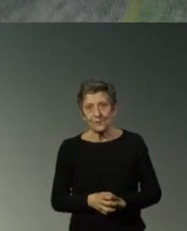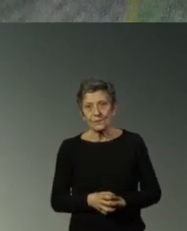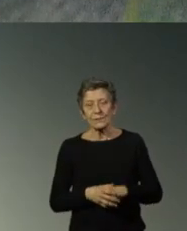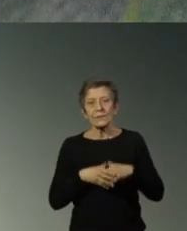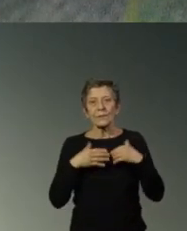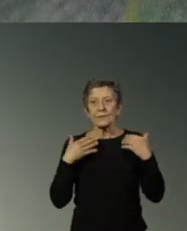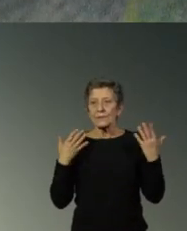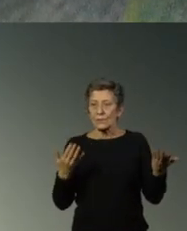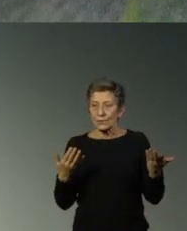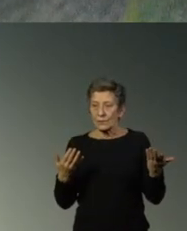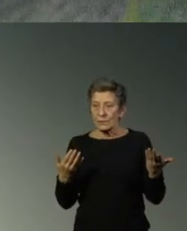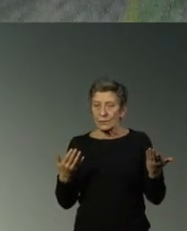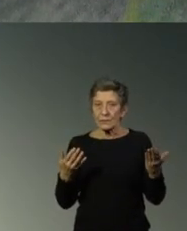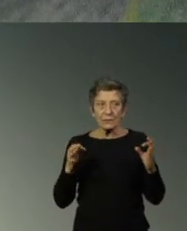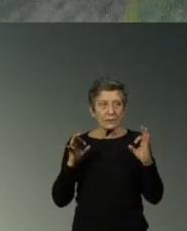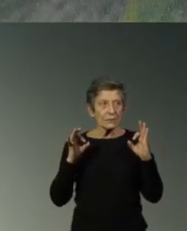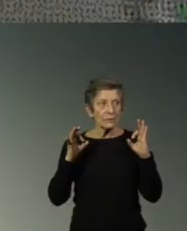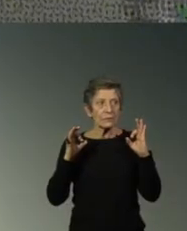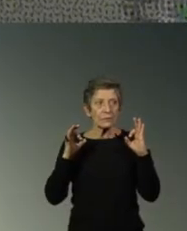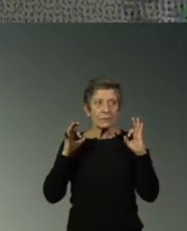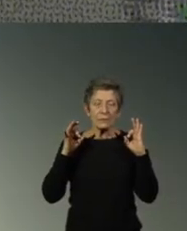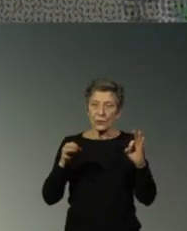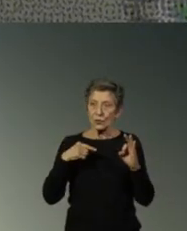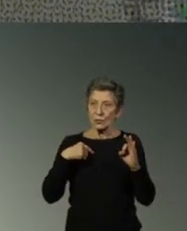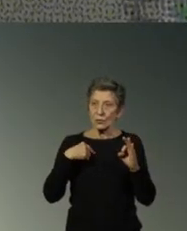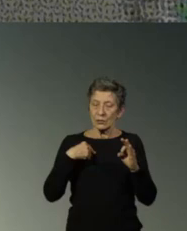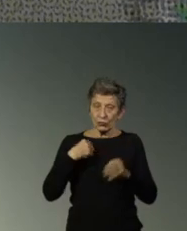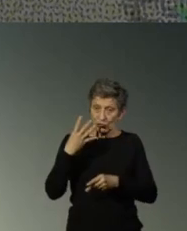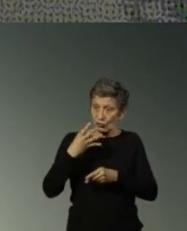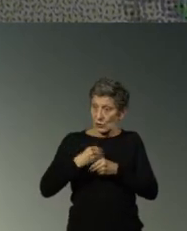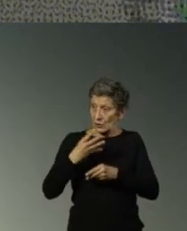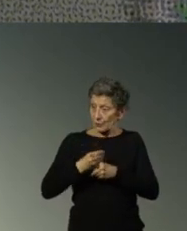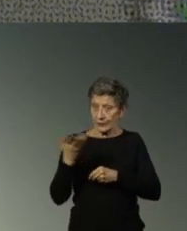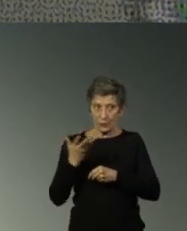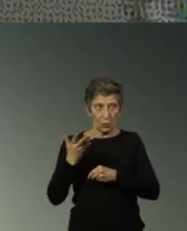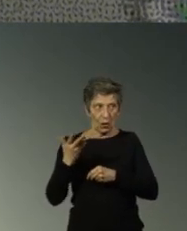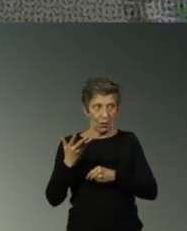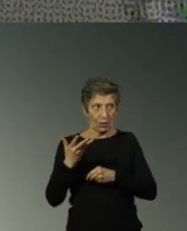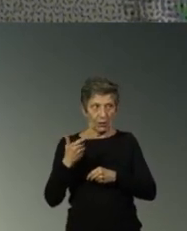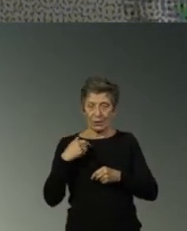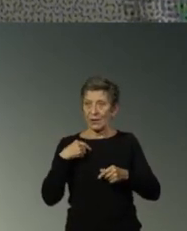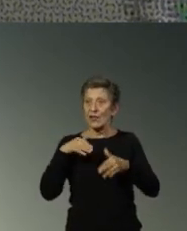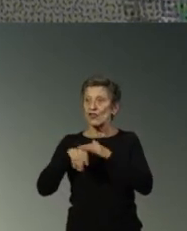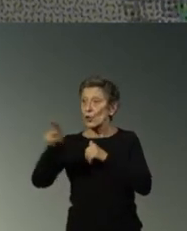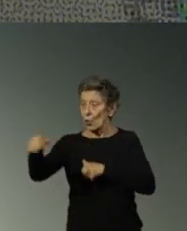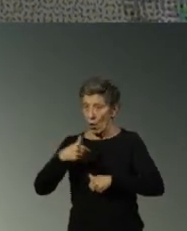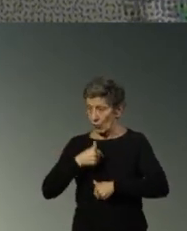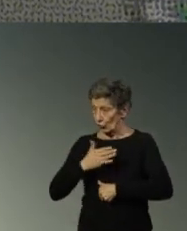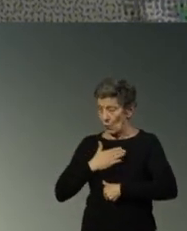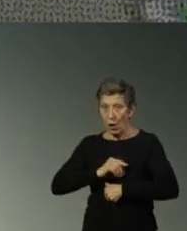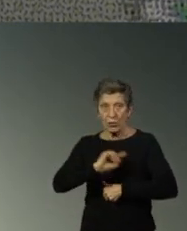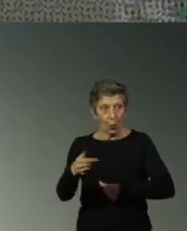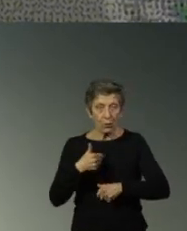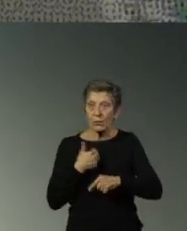Ce que tu viens de m'apprendre, Sus Crofa, c'est que je ne suis pas chez moi, chez toi, que je suis une